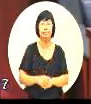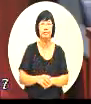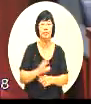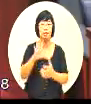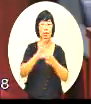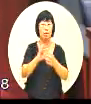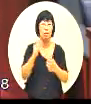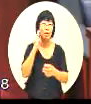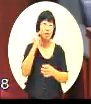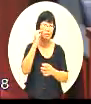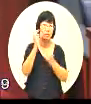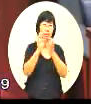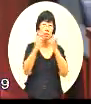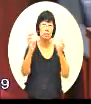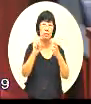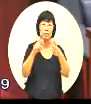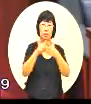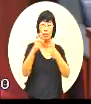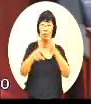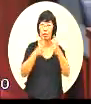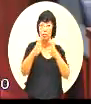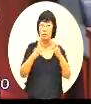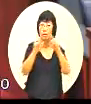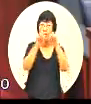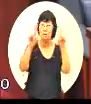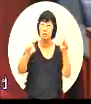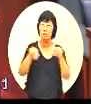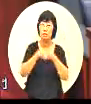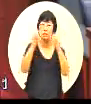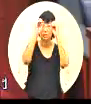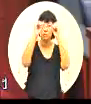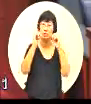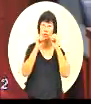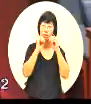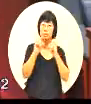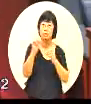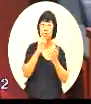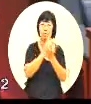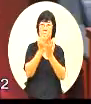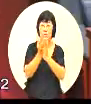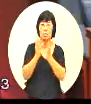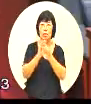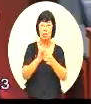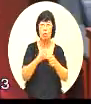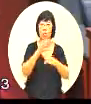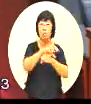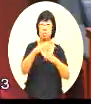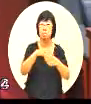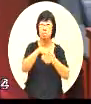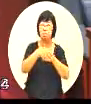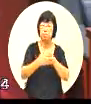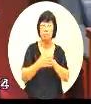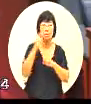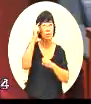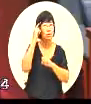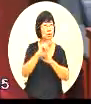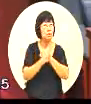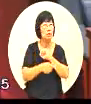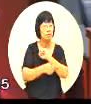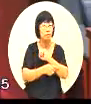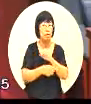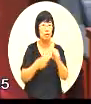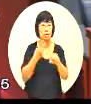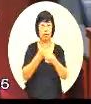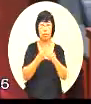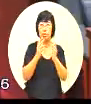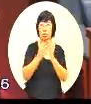线工厂啊，譬如说有什么紫气等等，我觉得像这些相关环保，有时候我们有一个观念，卢市长提到了